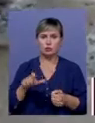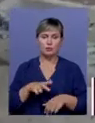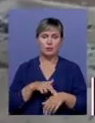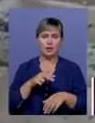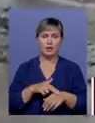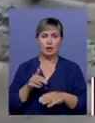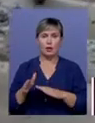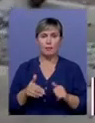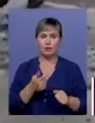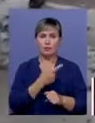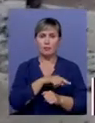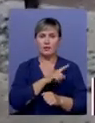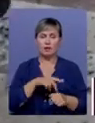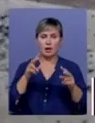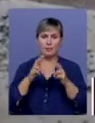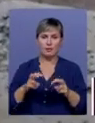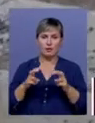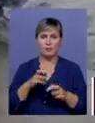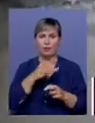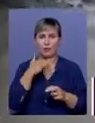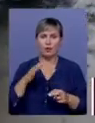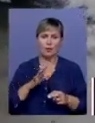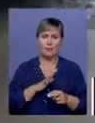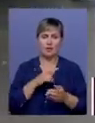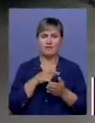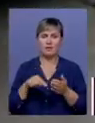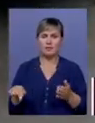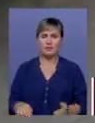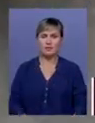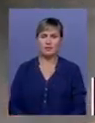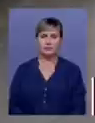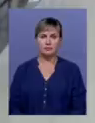после медицинских обследований многие были выписаны